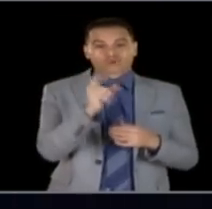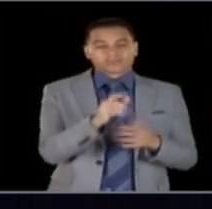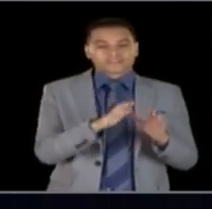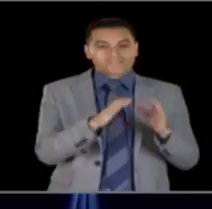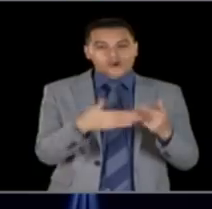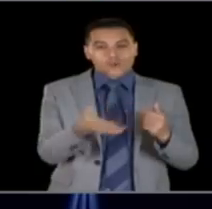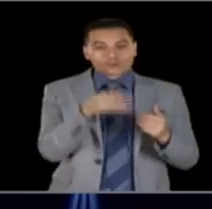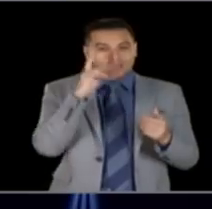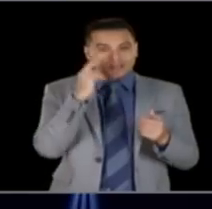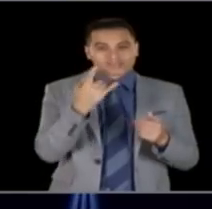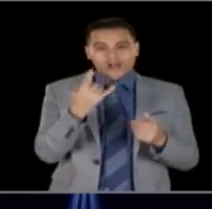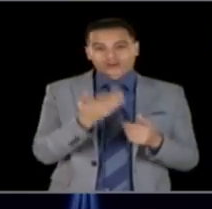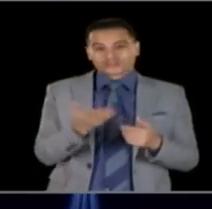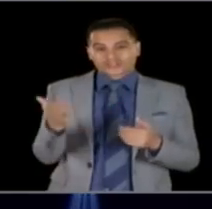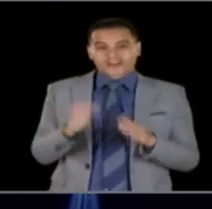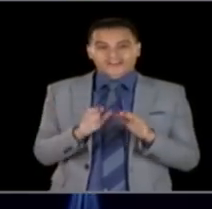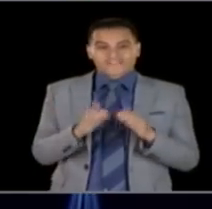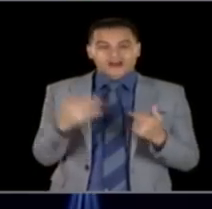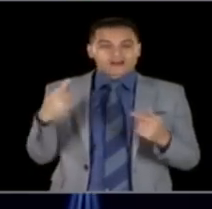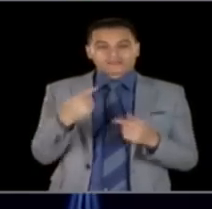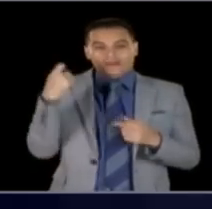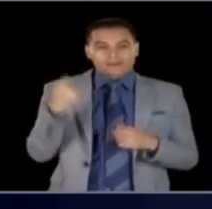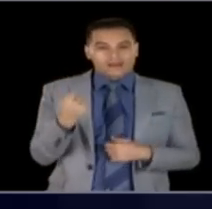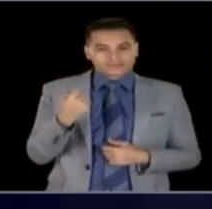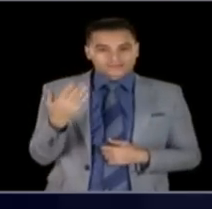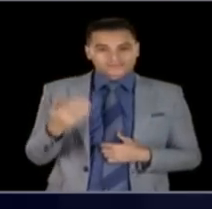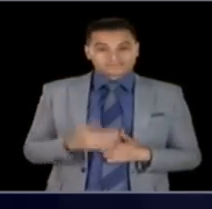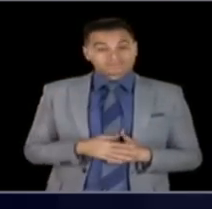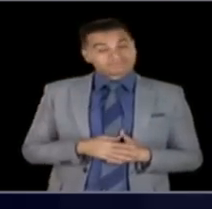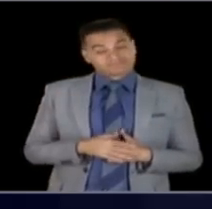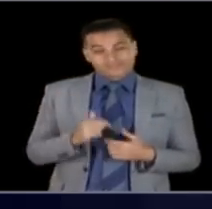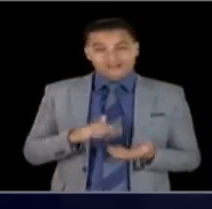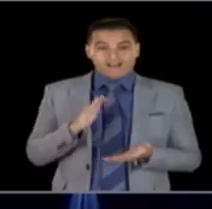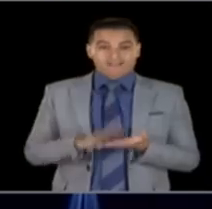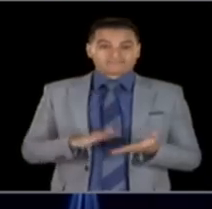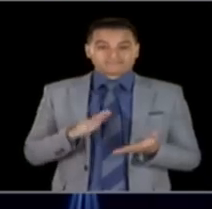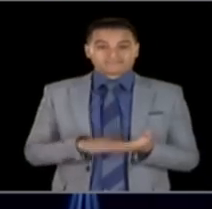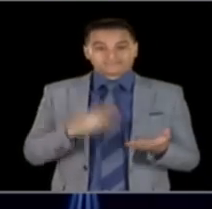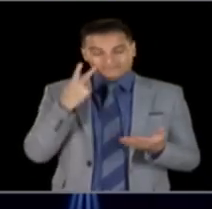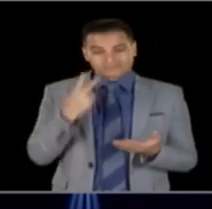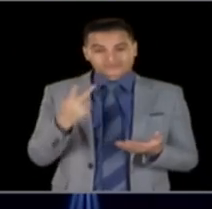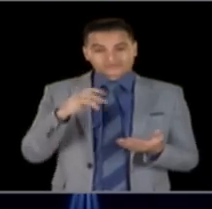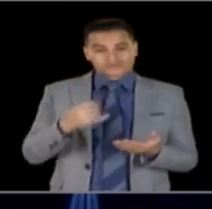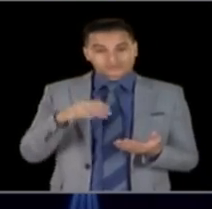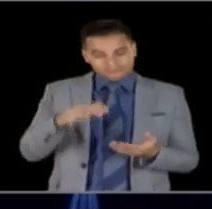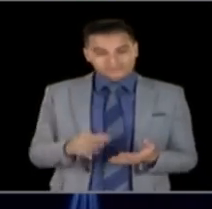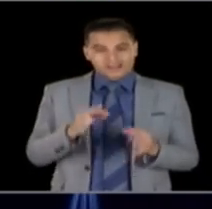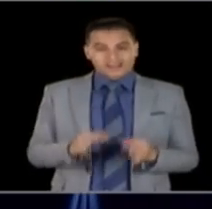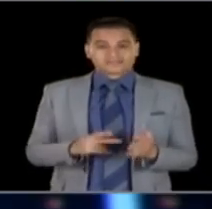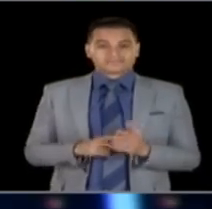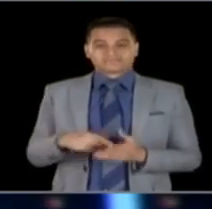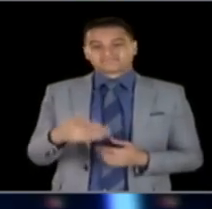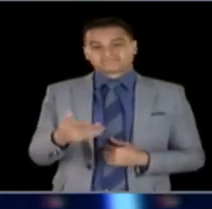الحوت الازرق، 10 الدربه القاضيه. سلاح ذو حدين، ما عندناش اختيار.